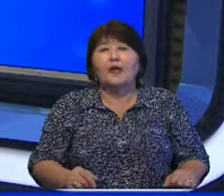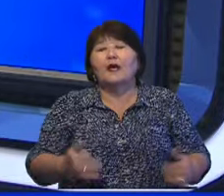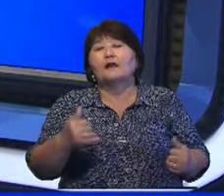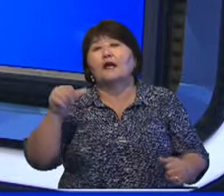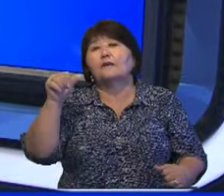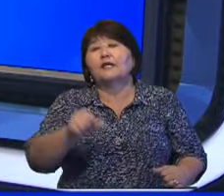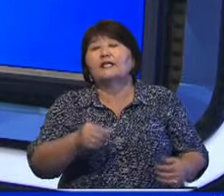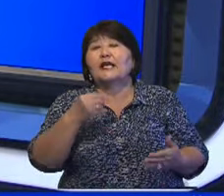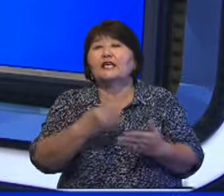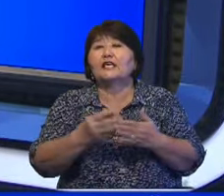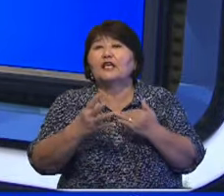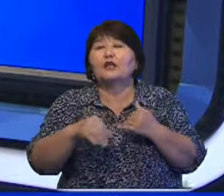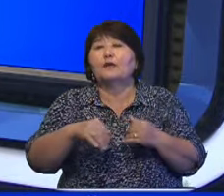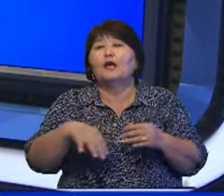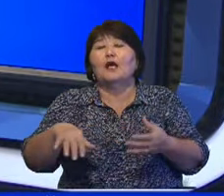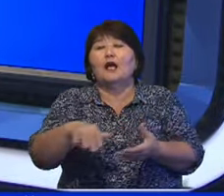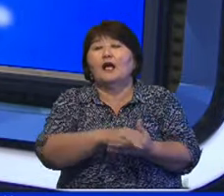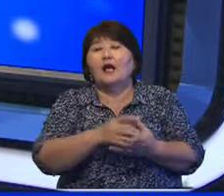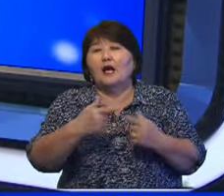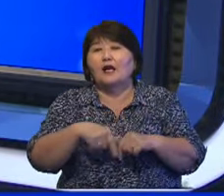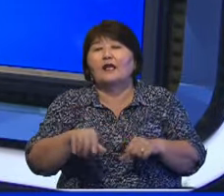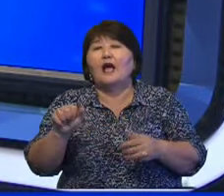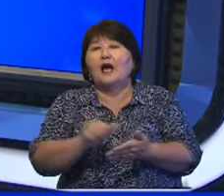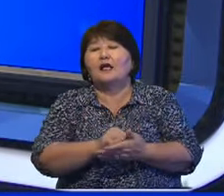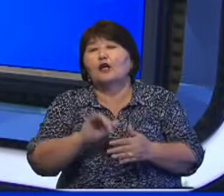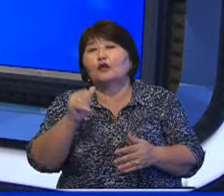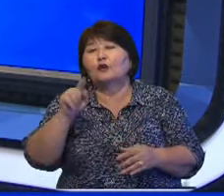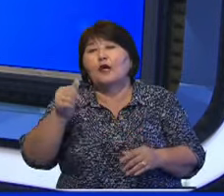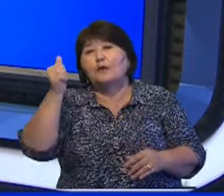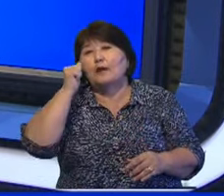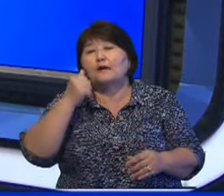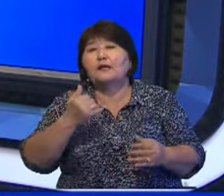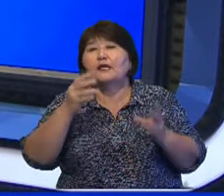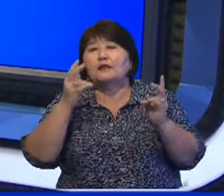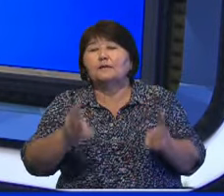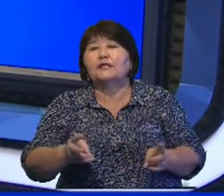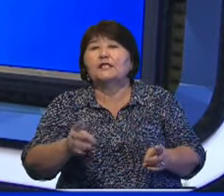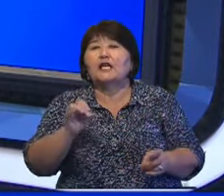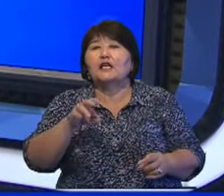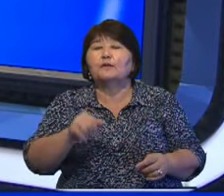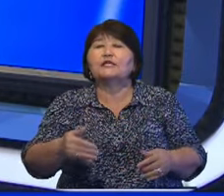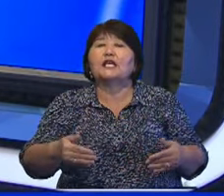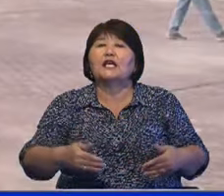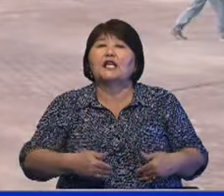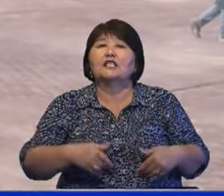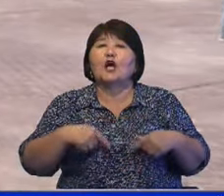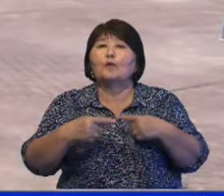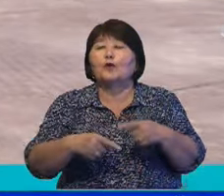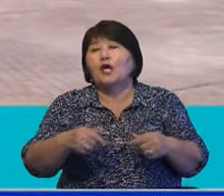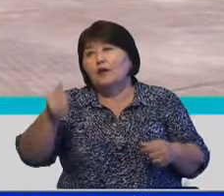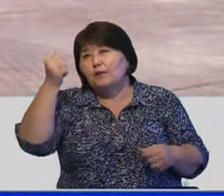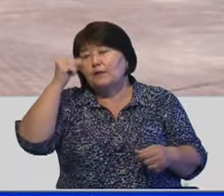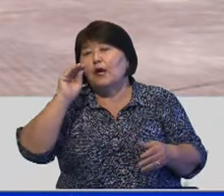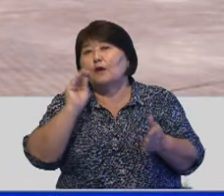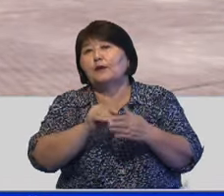В рамках недели Киэля Микен коллектив областного архива провел субботник на территории памятника жертвам политических репрессий и Голодомора. Мемориал